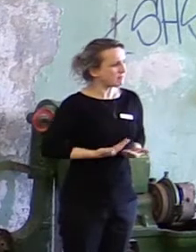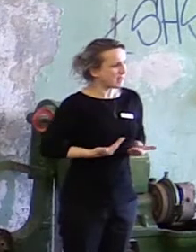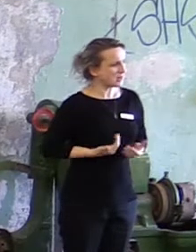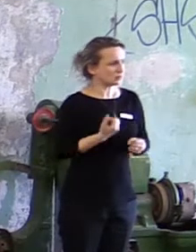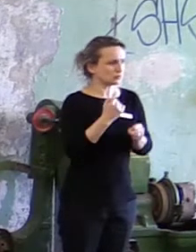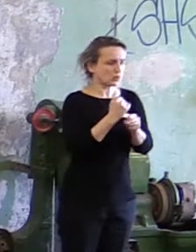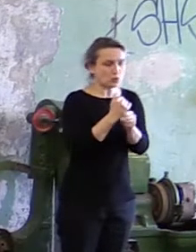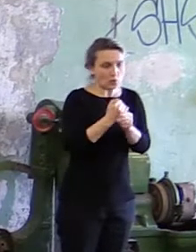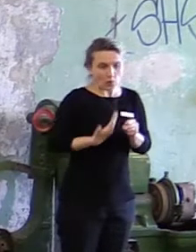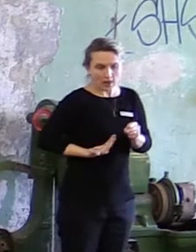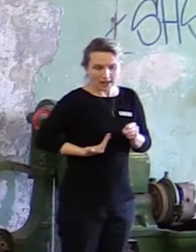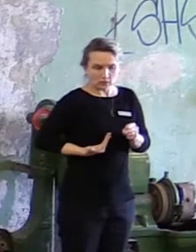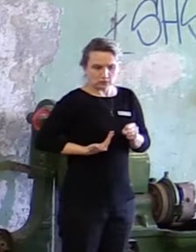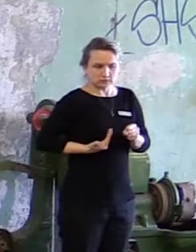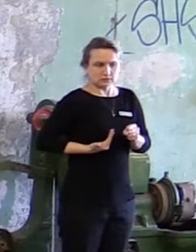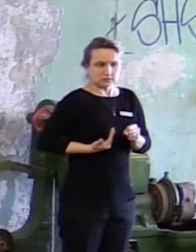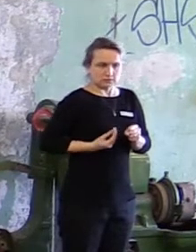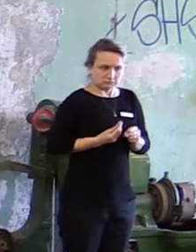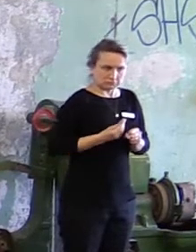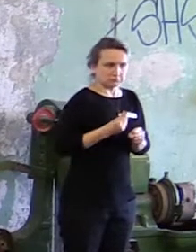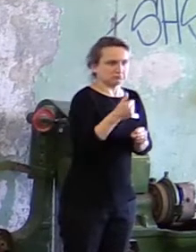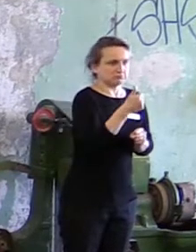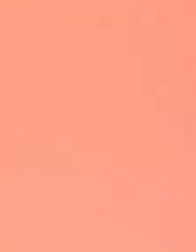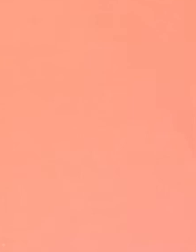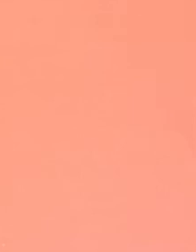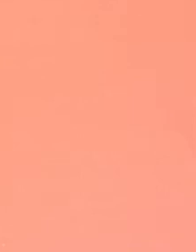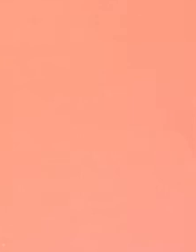oluliselt tõhusamad ja paremad.